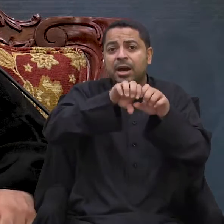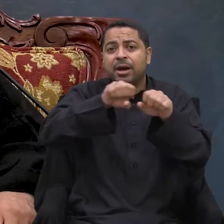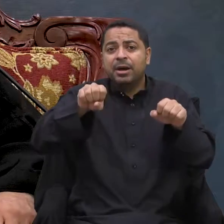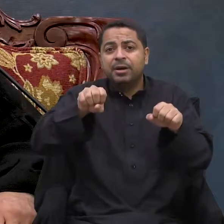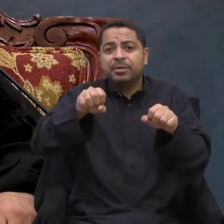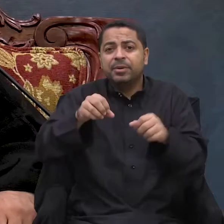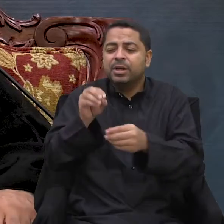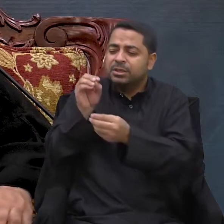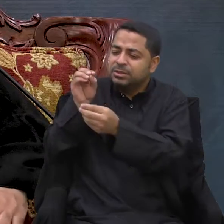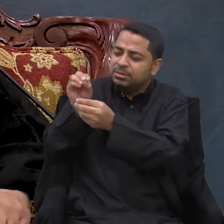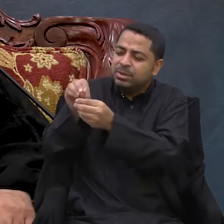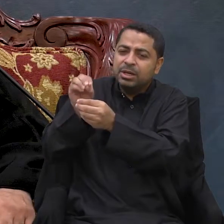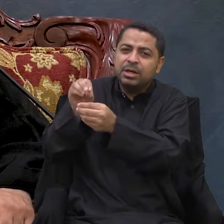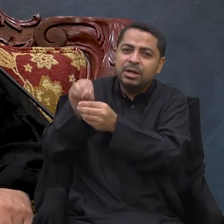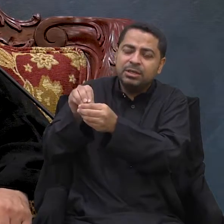وبنهي